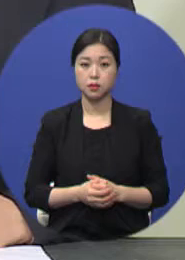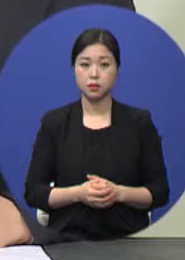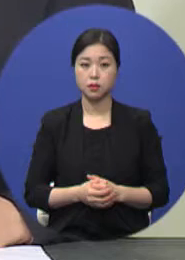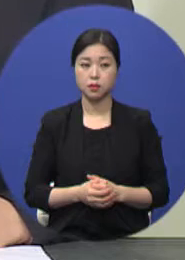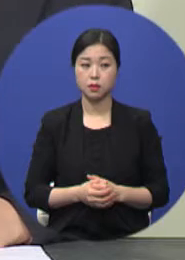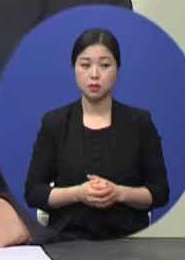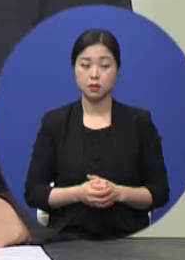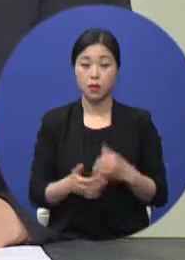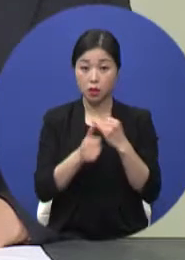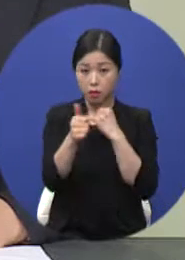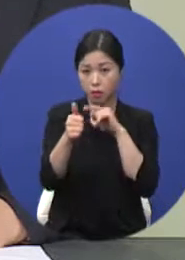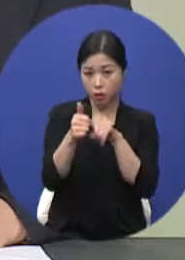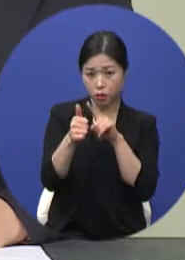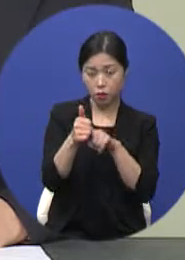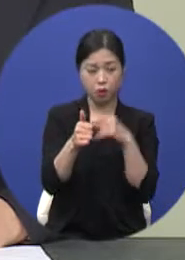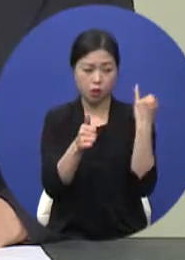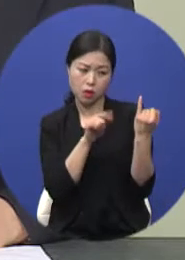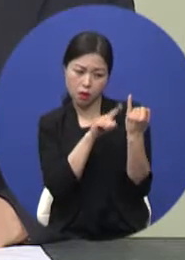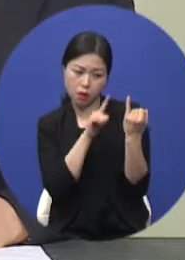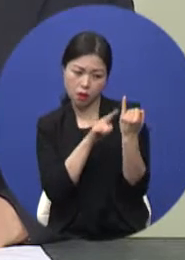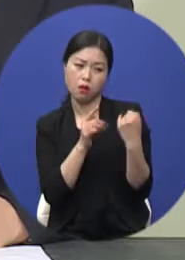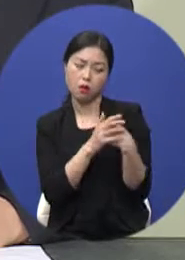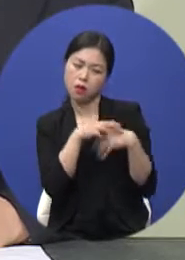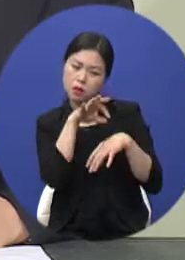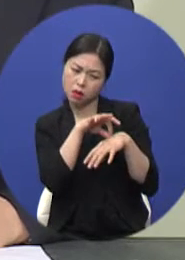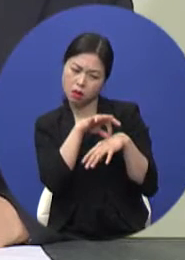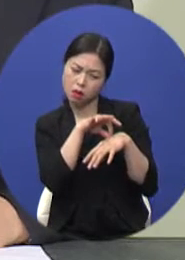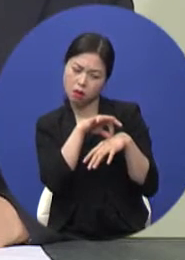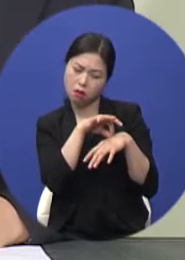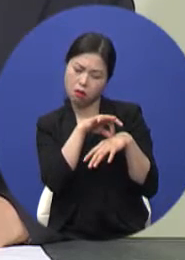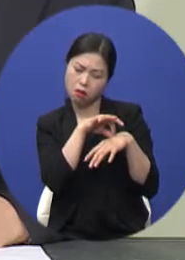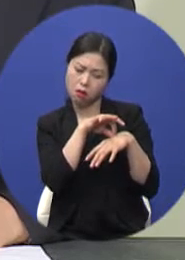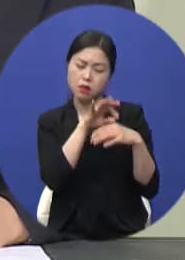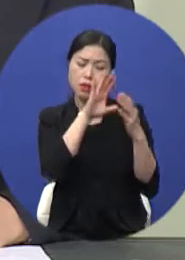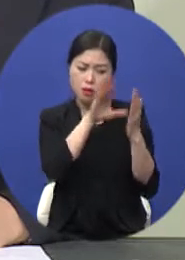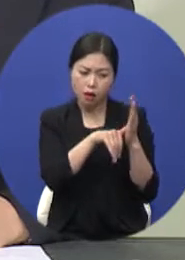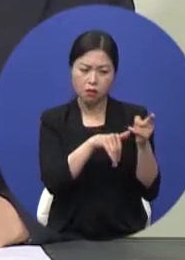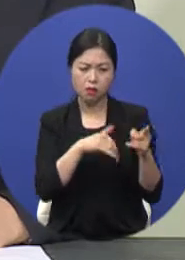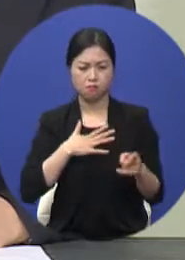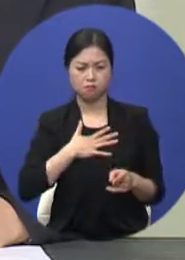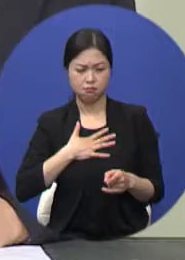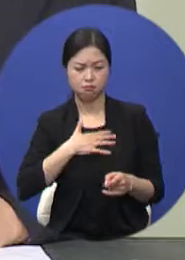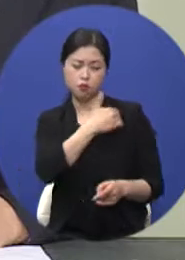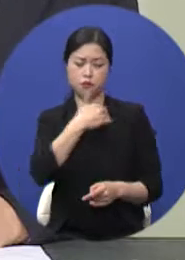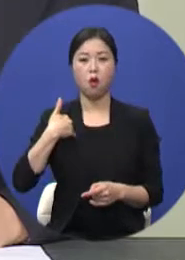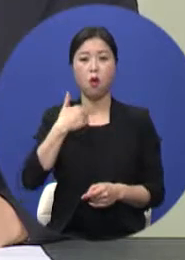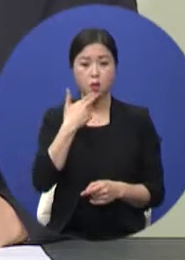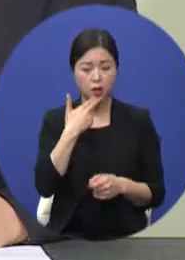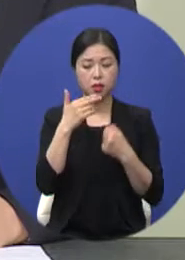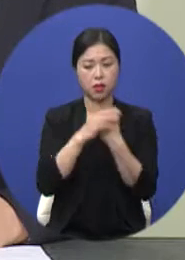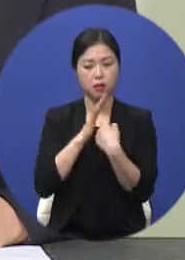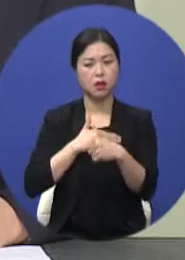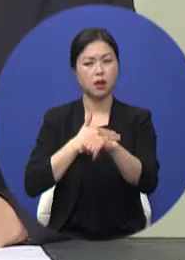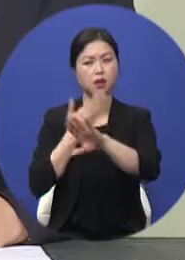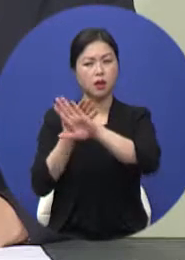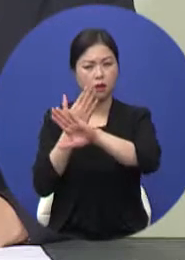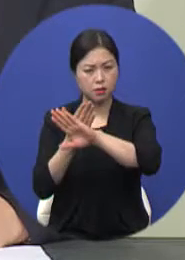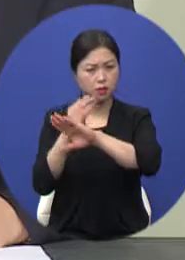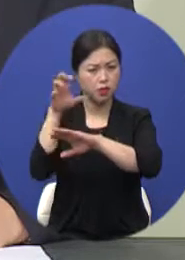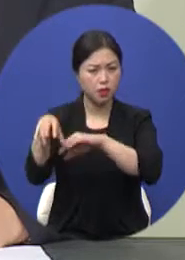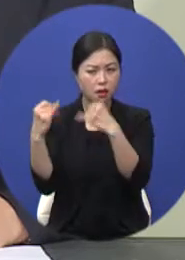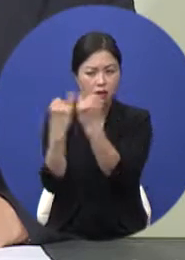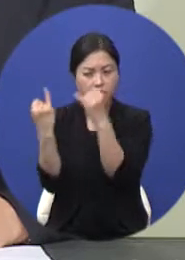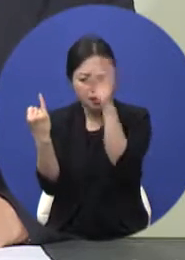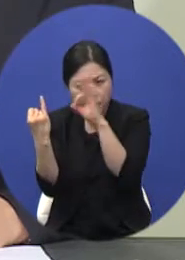부인이랑 잠자리 했을 때 만족을 아마 많이 못해서 밖으로 돌지 않았나라는 생각도 좀 들기도 하고, 또 이제 그러는데 결국